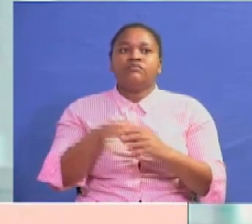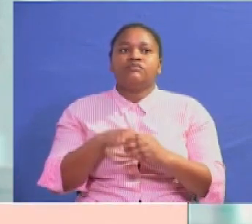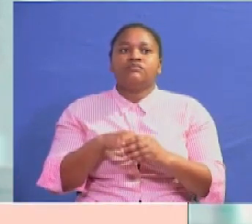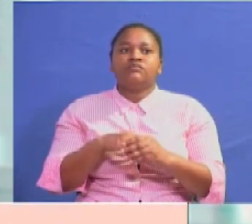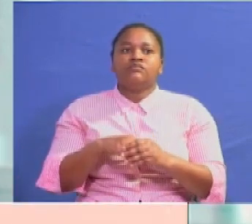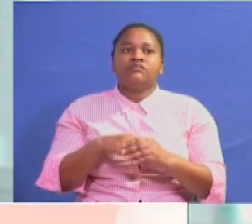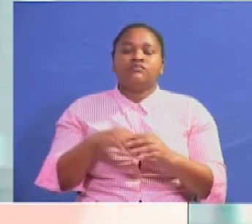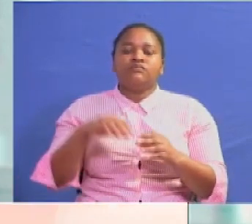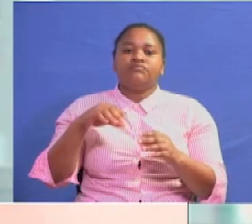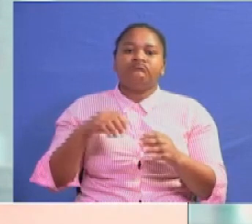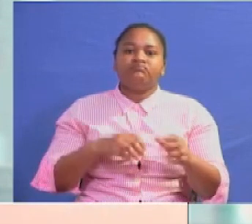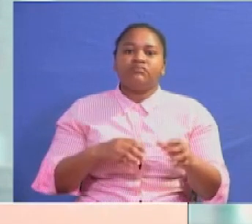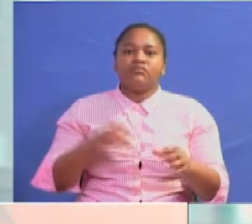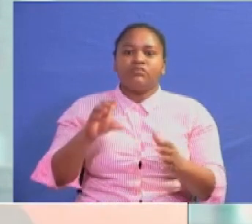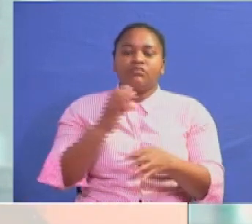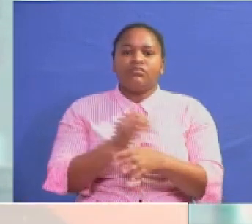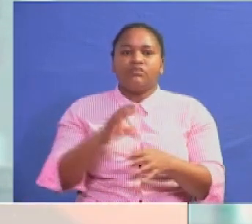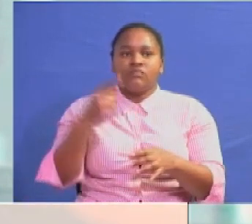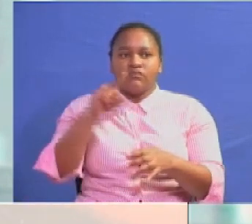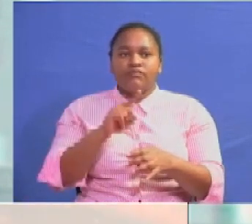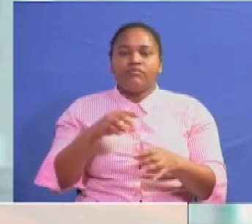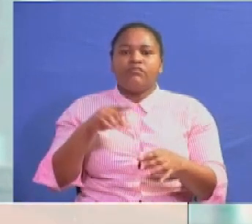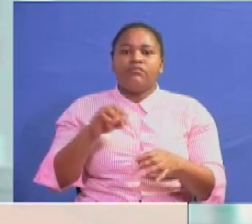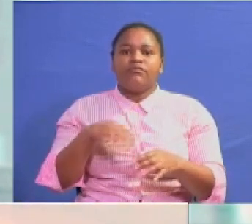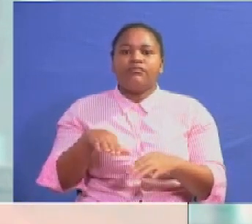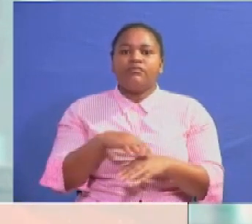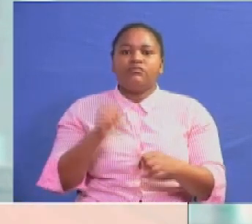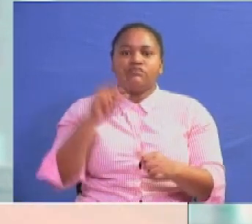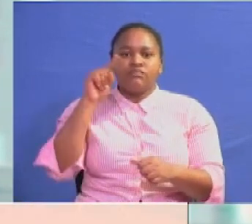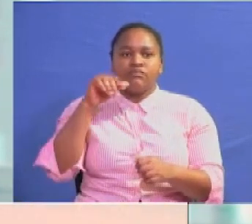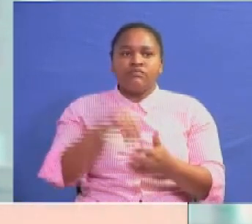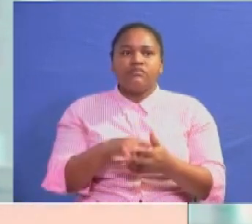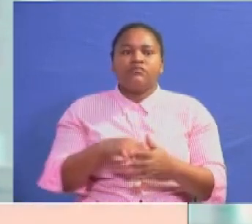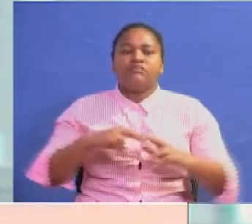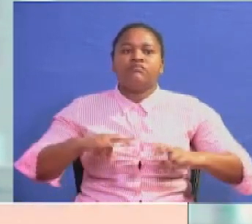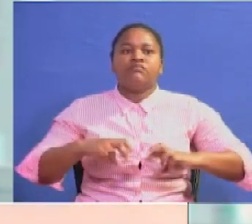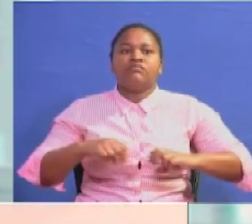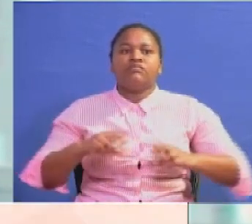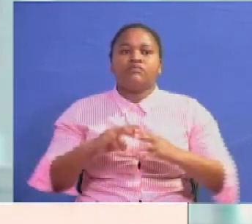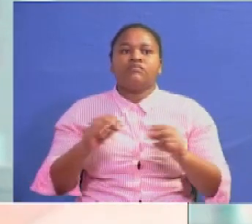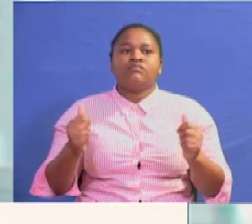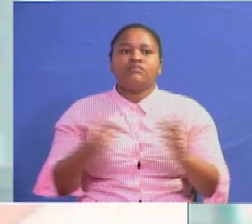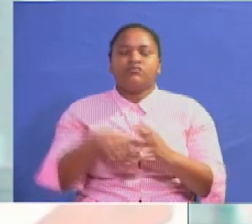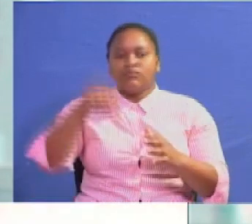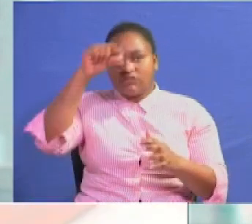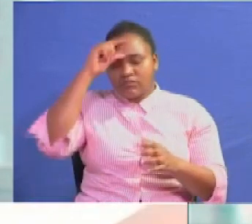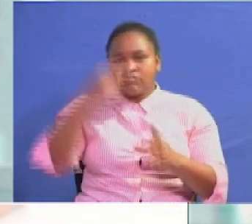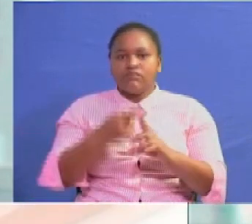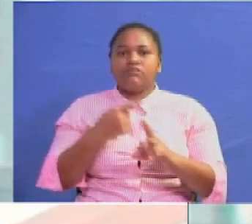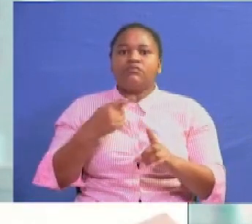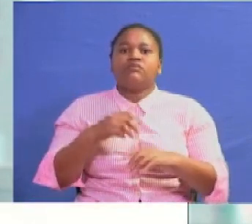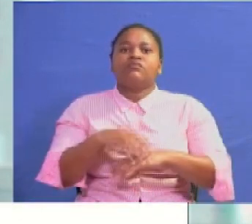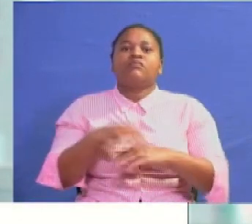cha wanakandarasi na wagavi wa kanda ya ziwa kinaonya kuwa kitatafuta suluhu la kisheria kutokana